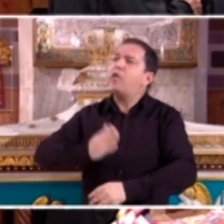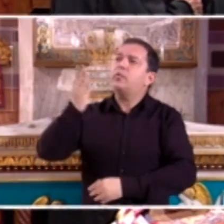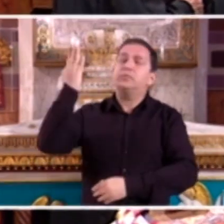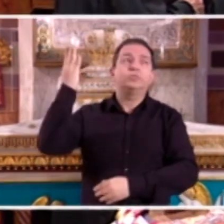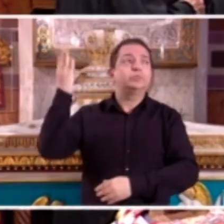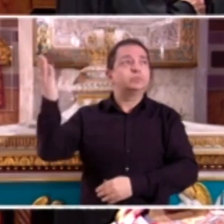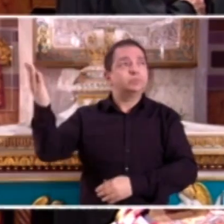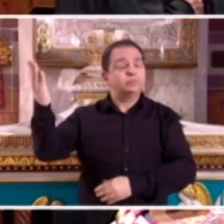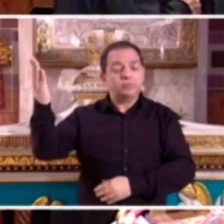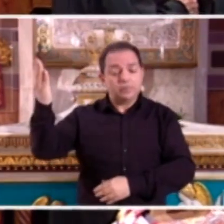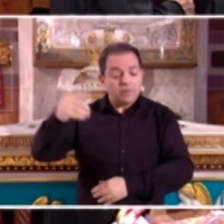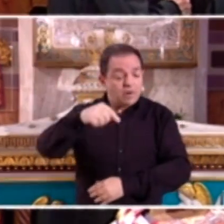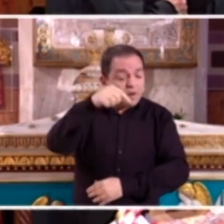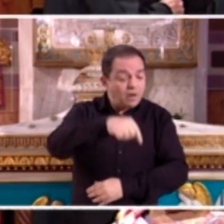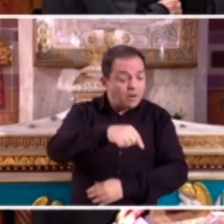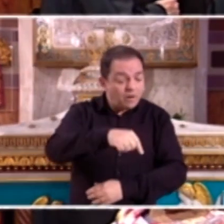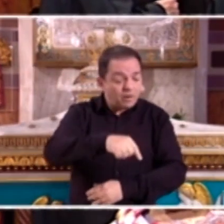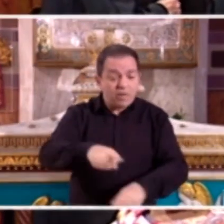σαρκοθέντος,